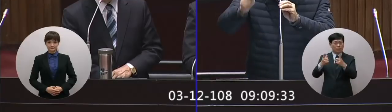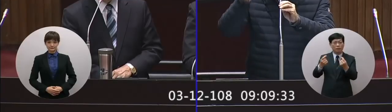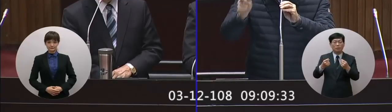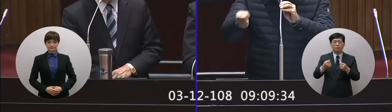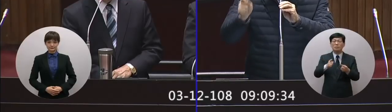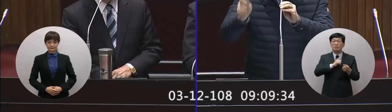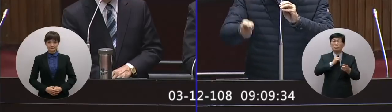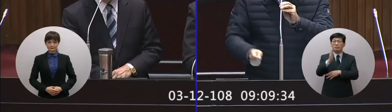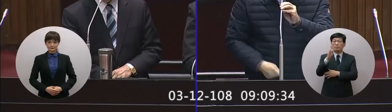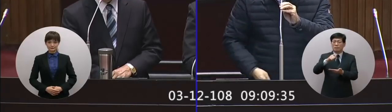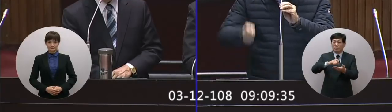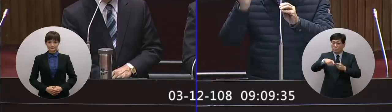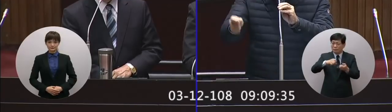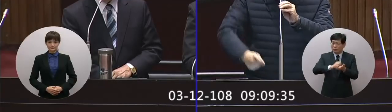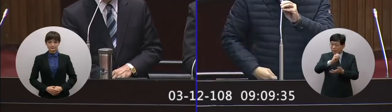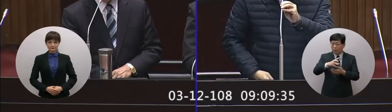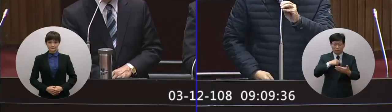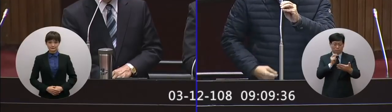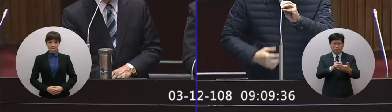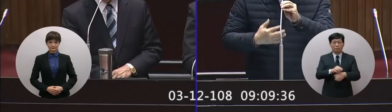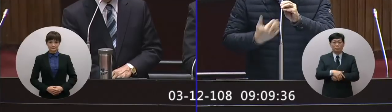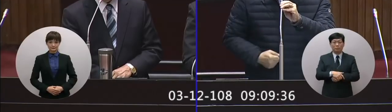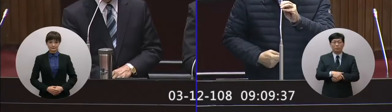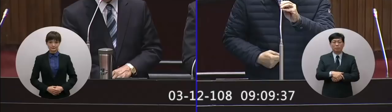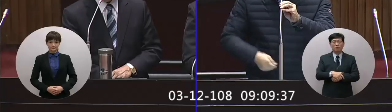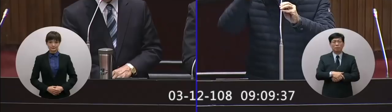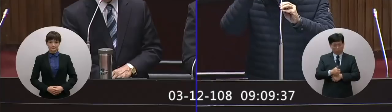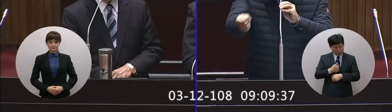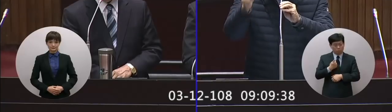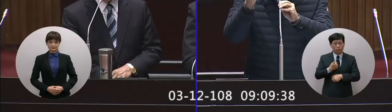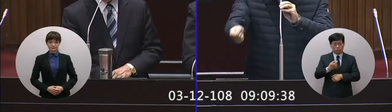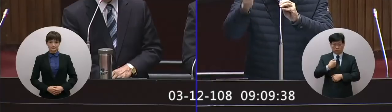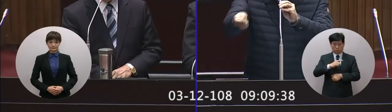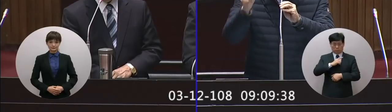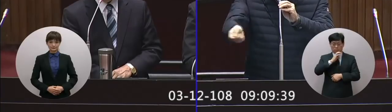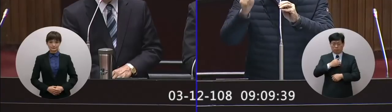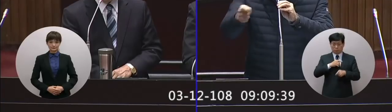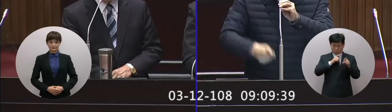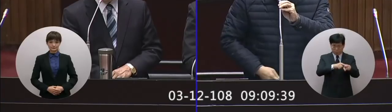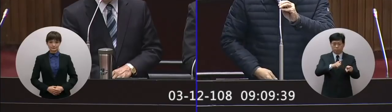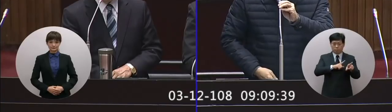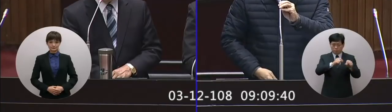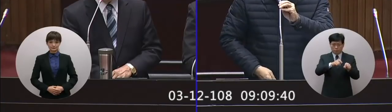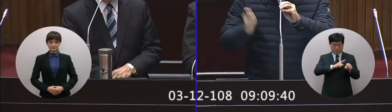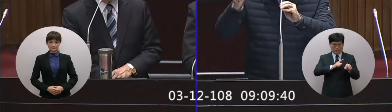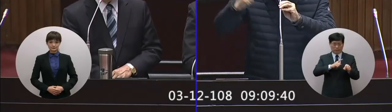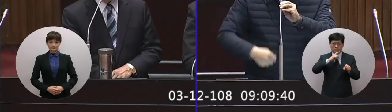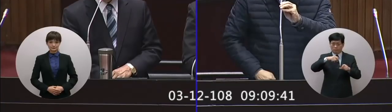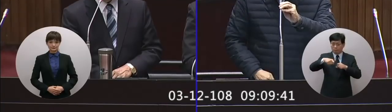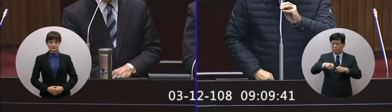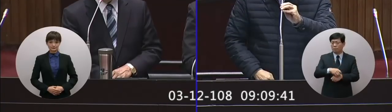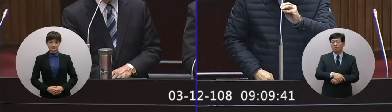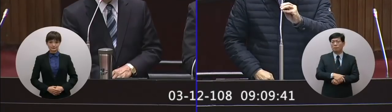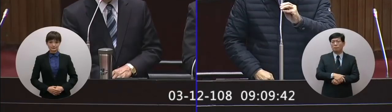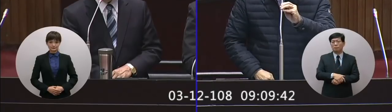政报告，从你的施政方针看得到，不瞒你说，我在正在落实你的施政